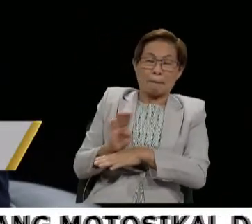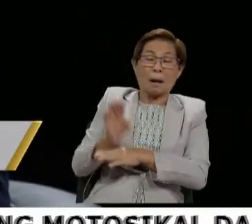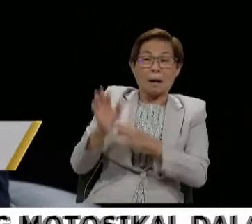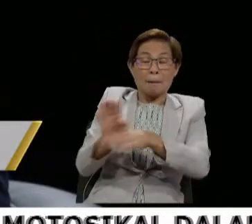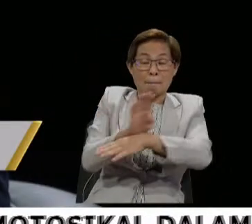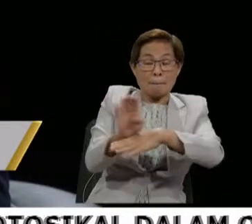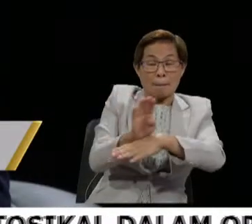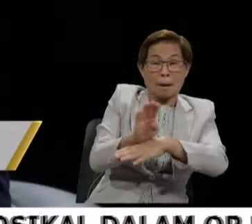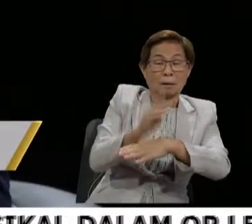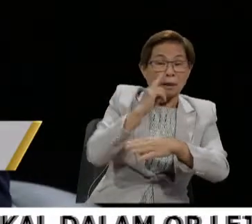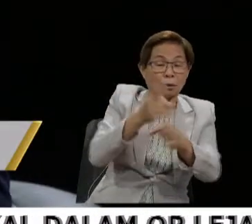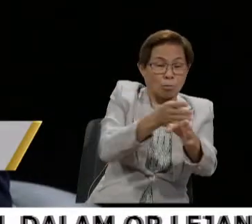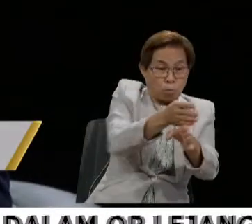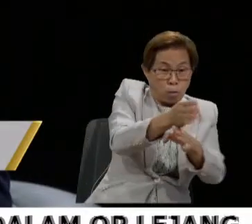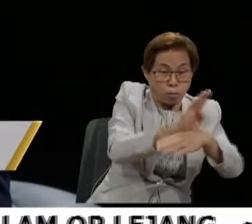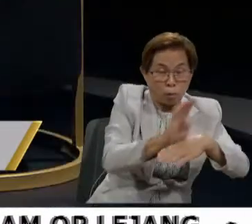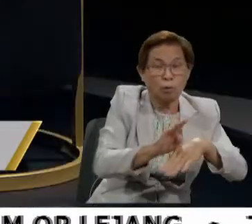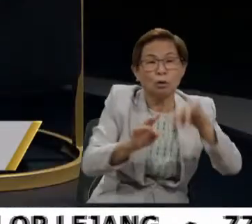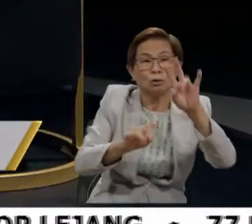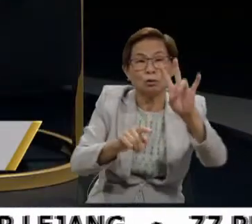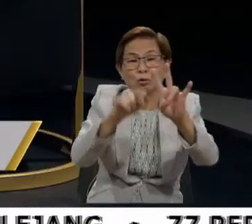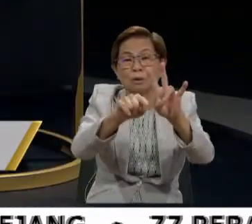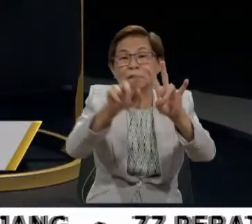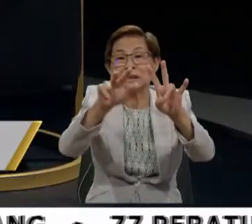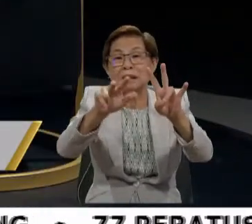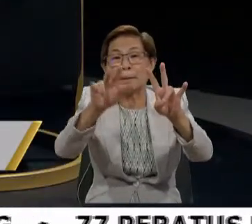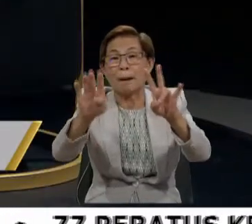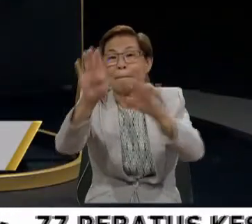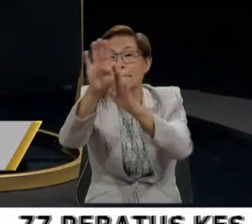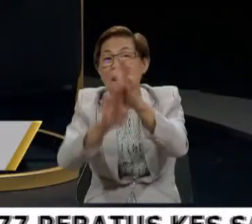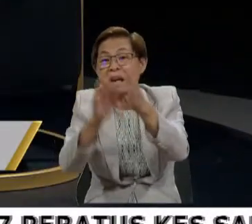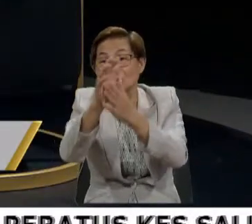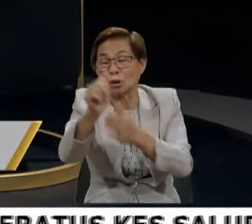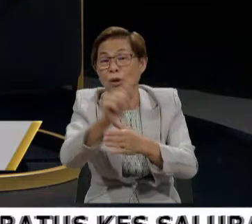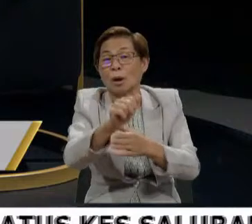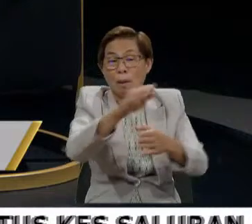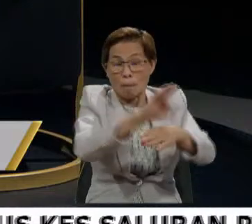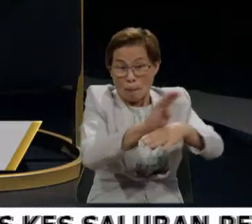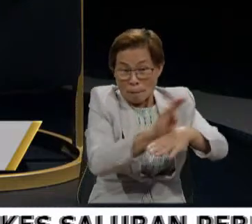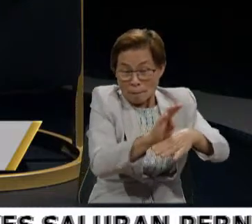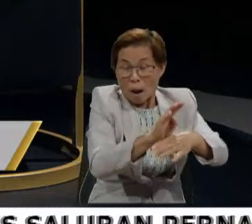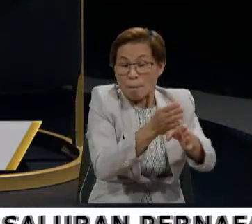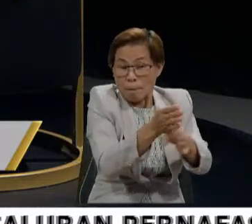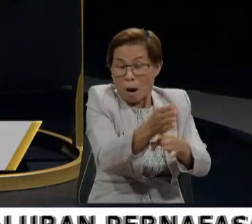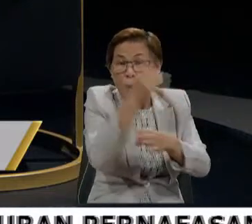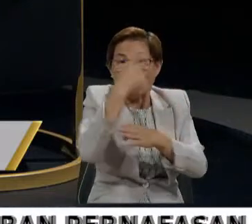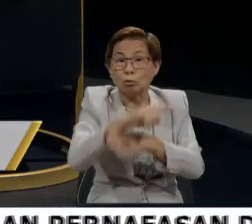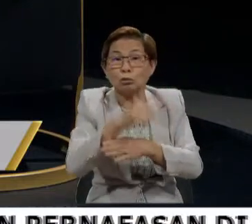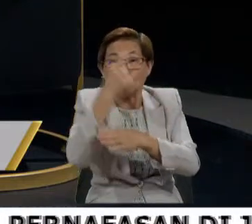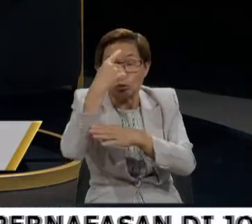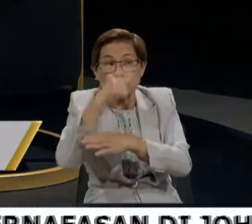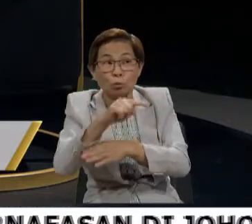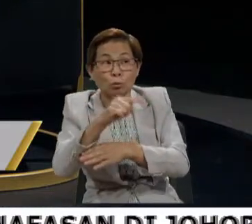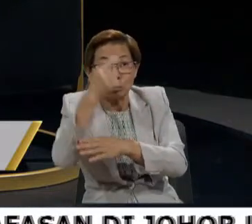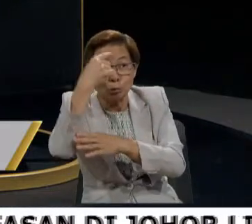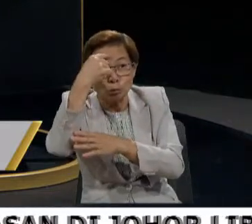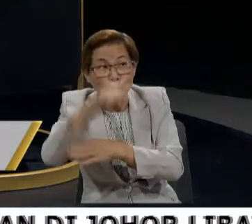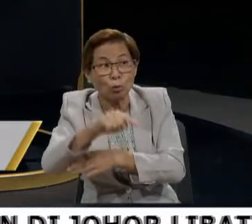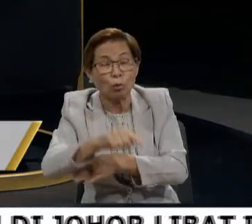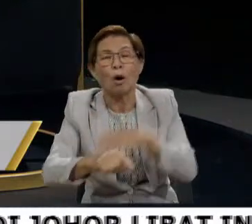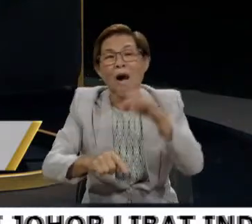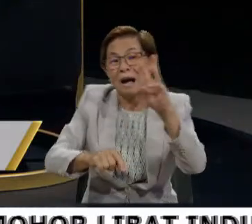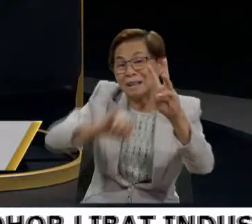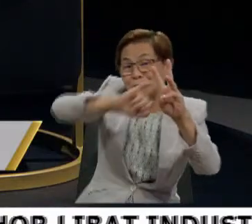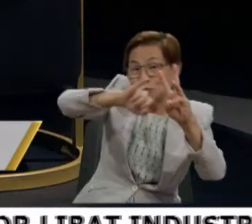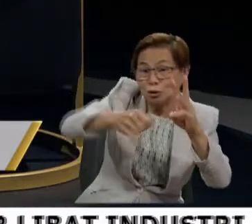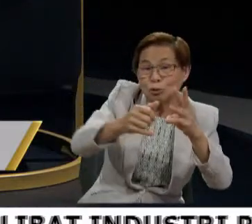lihat bagi sektor perniagaan 7.34 bilion yang dibelanjakan ialah untuk memanfaatkan sebenarnya 6